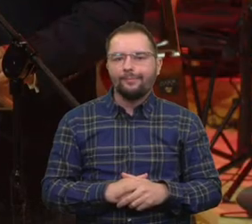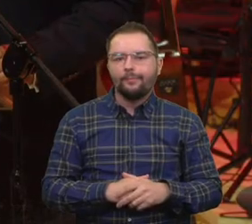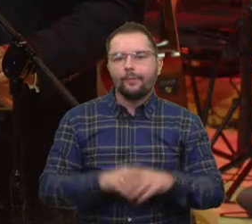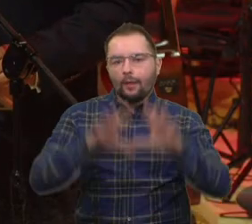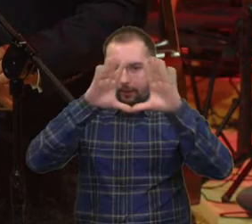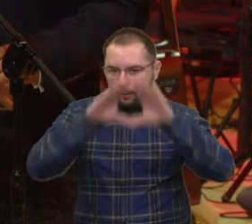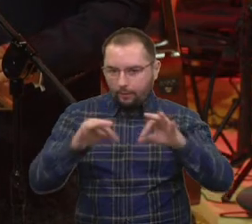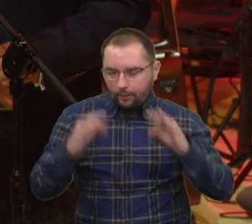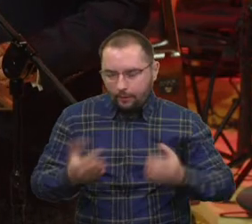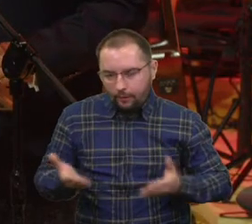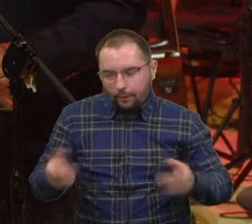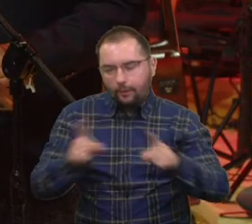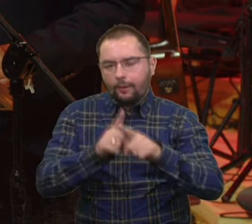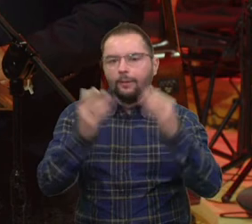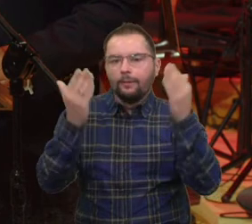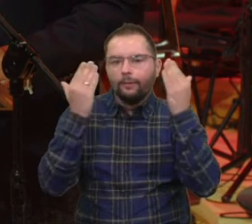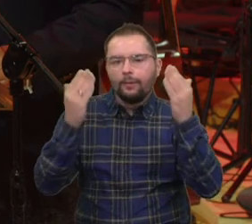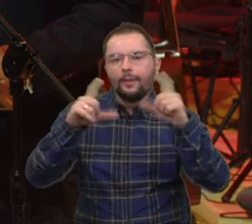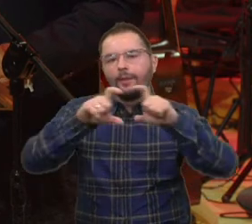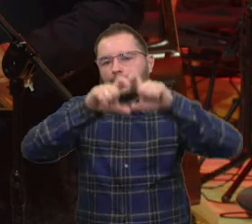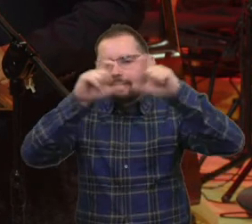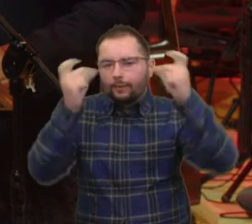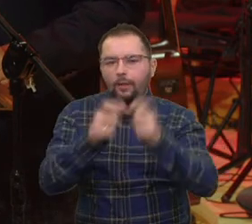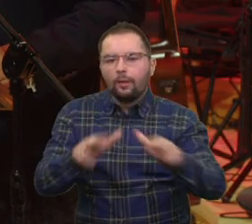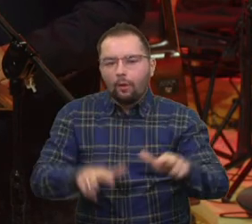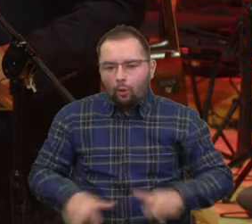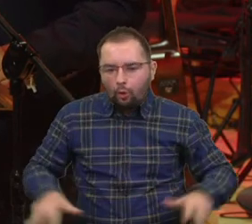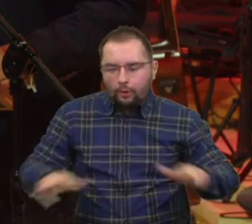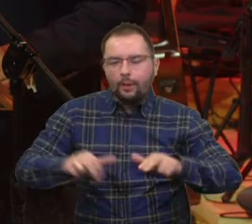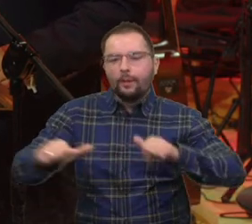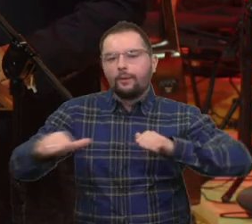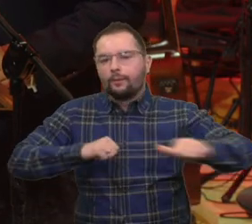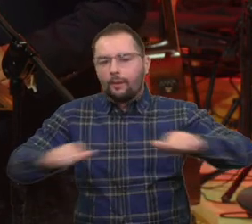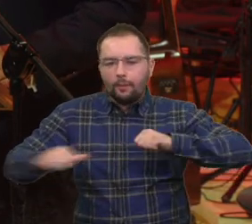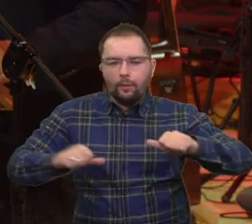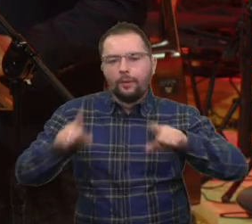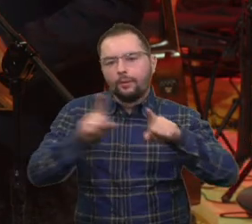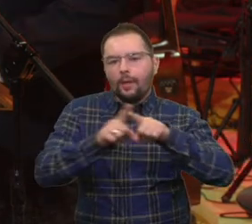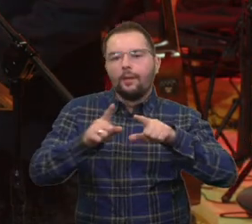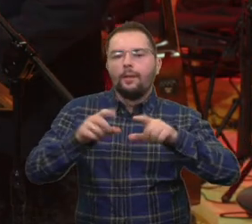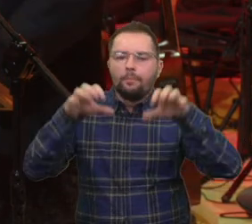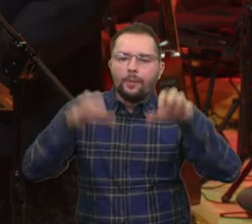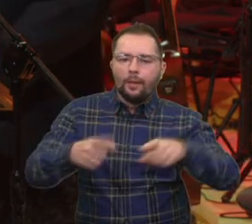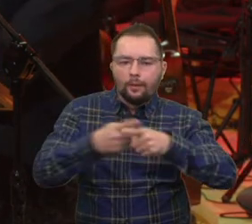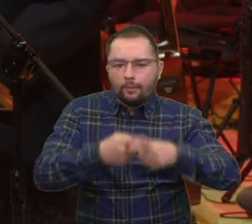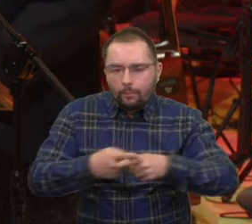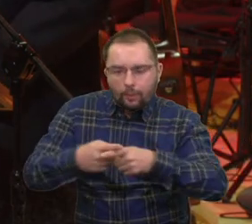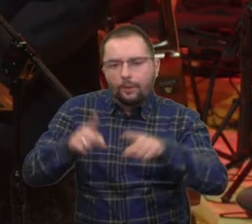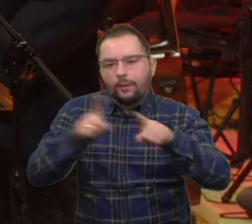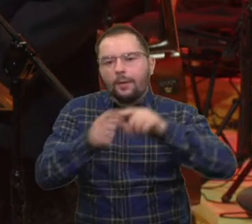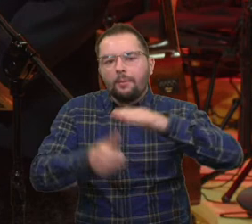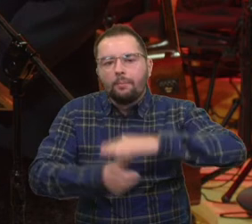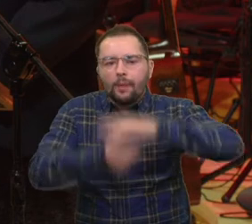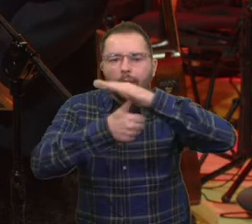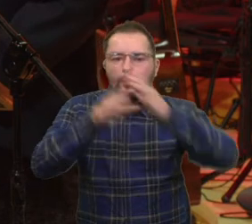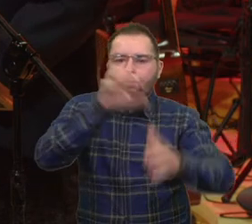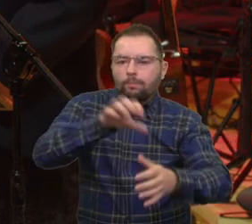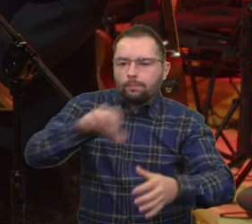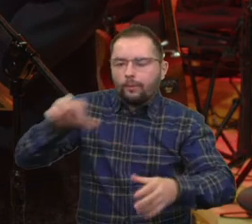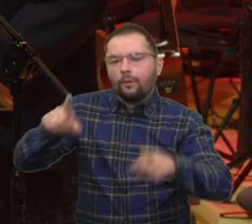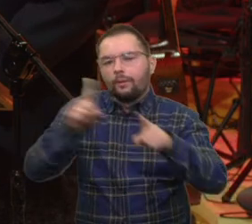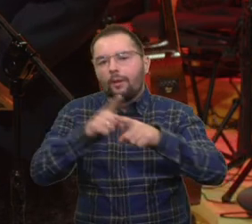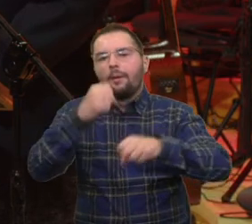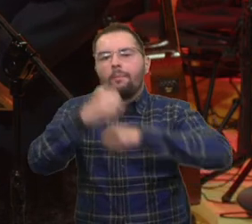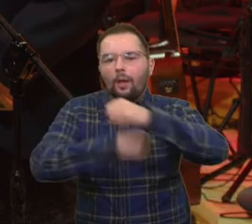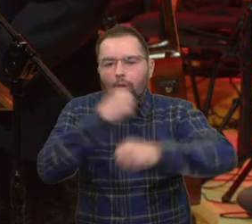Szanowni państwo, witamy całą rodzinę samorządową, prezesów spółek, dyrektorów instytucji, pracowników